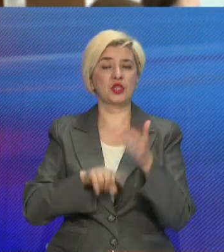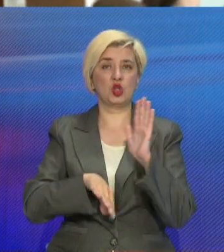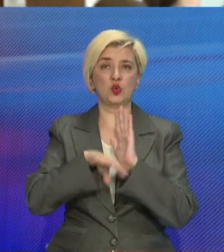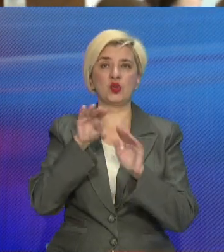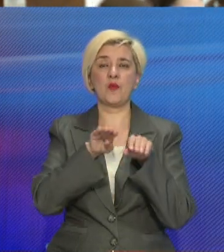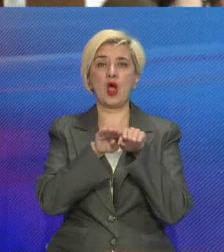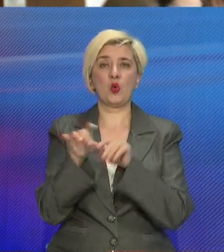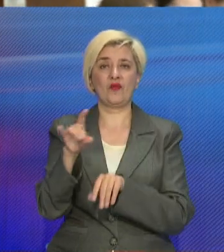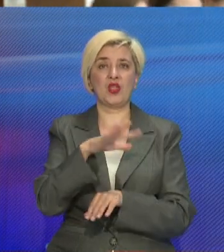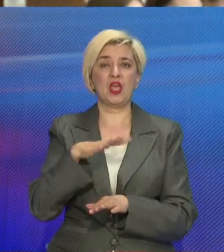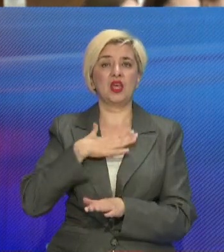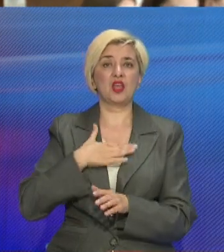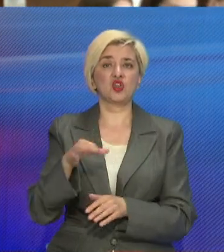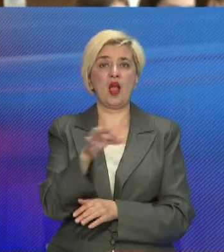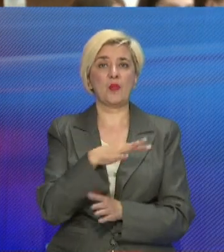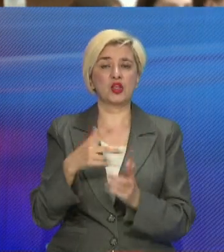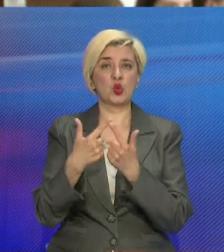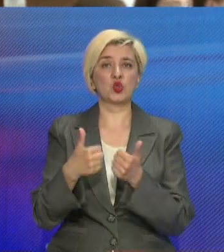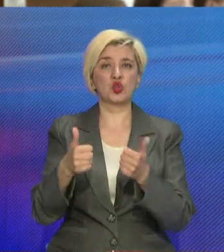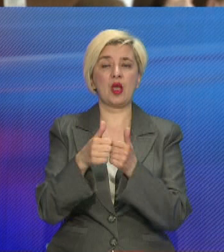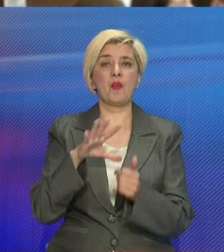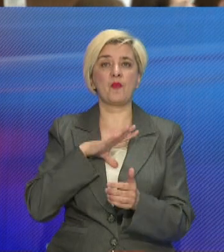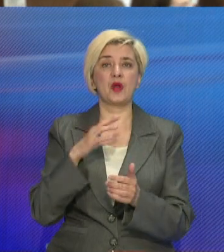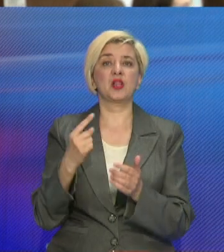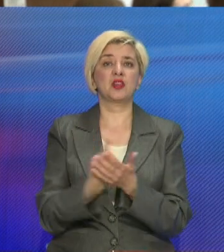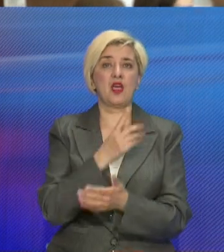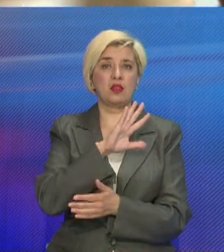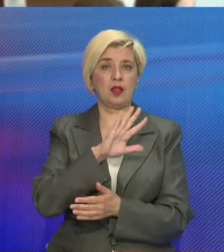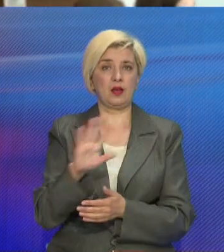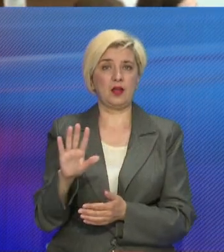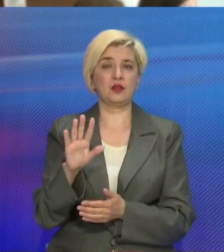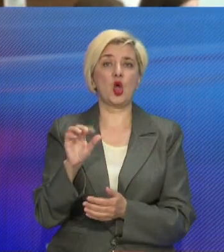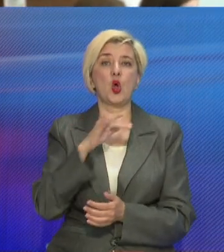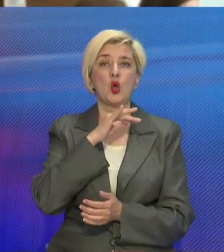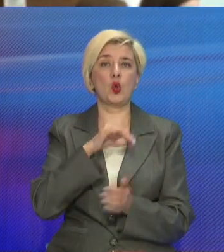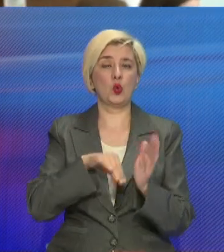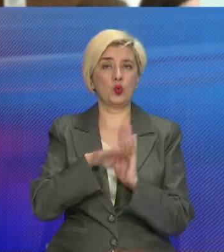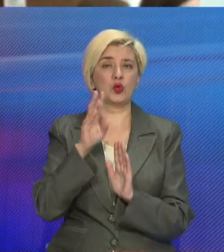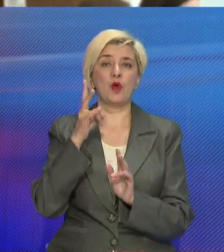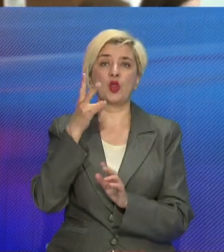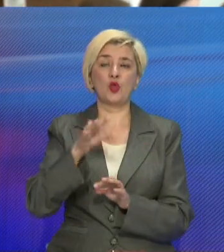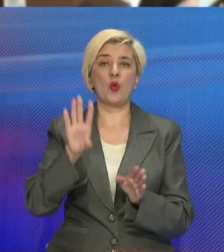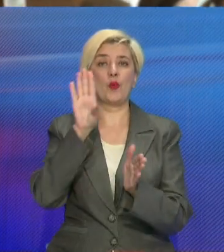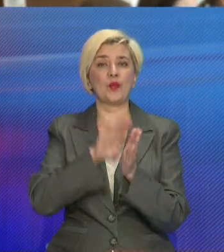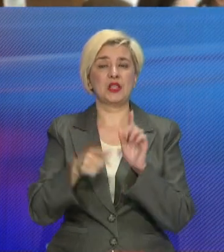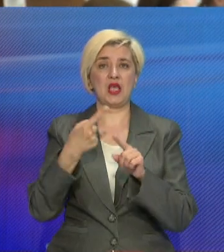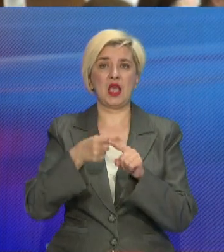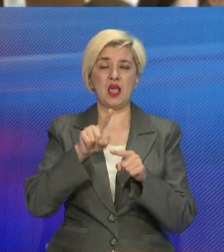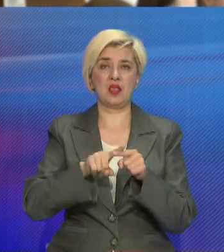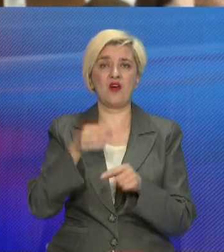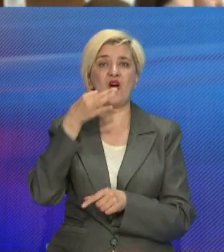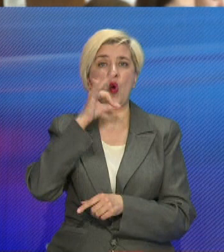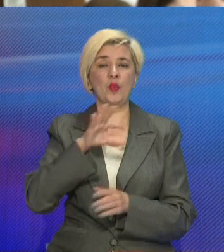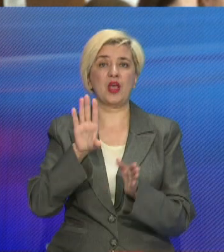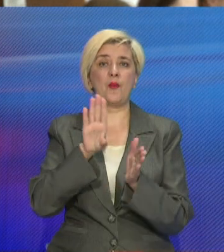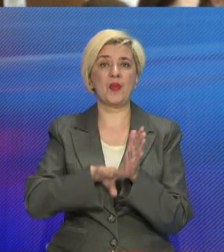И наш областной штаб также был неоднократно лучшим. Но, наверное, вот без этого опыта, без преемственности поколений